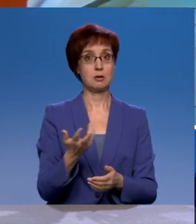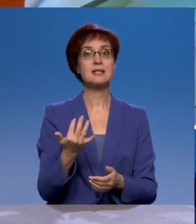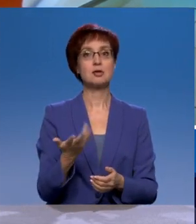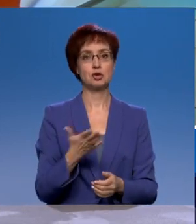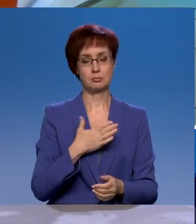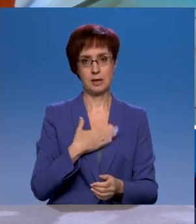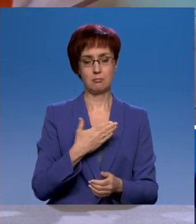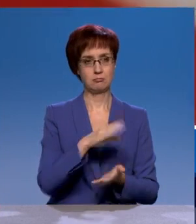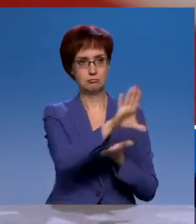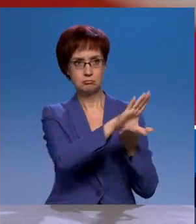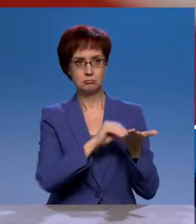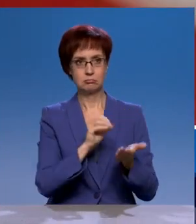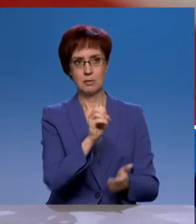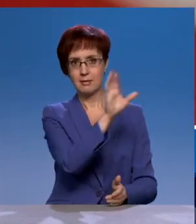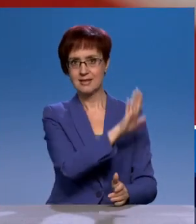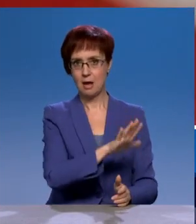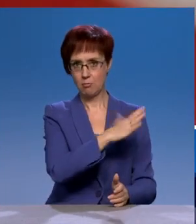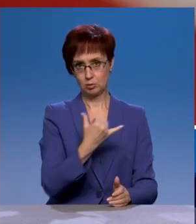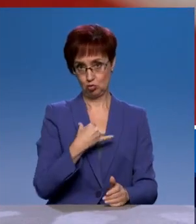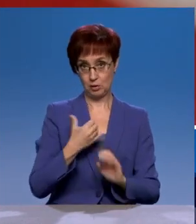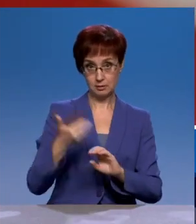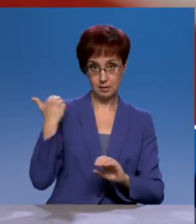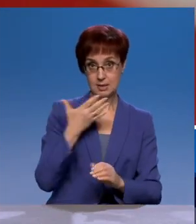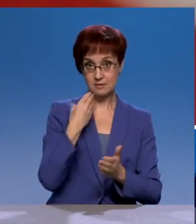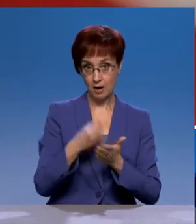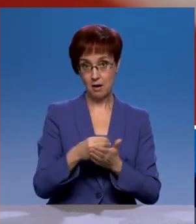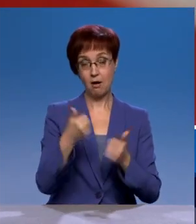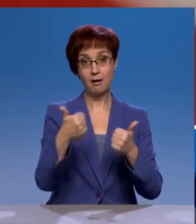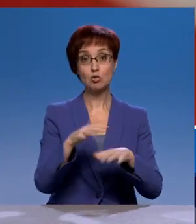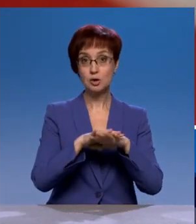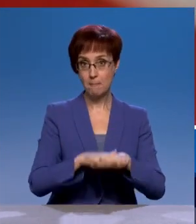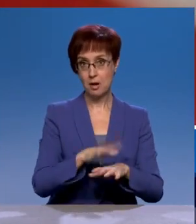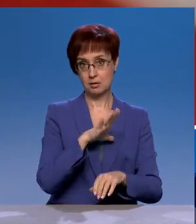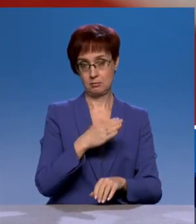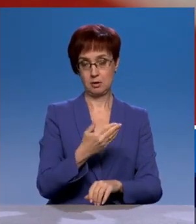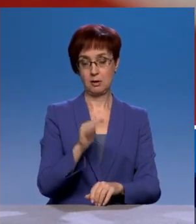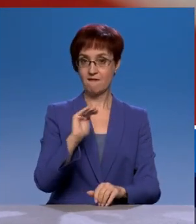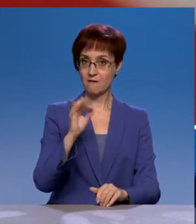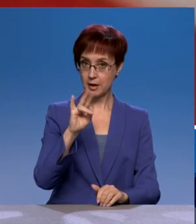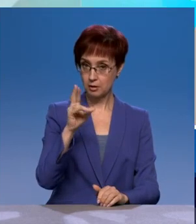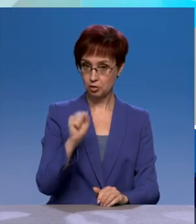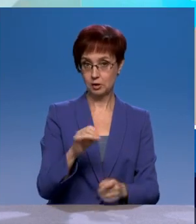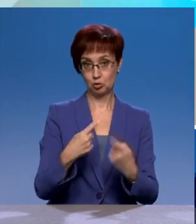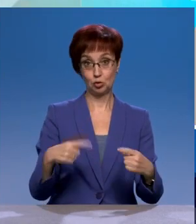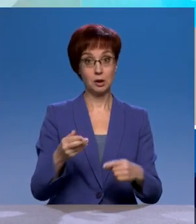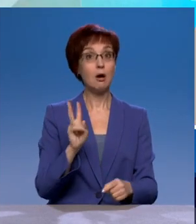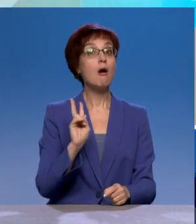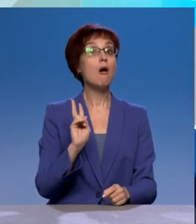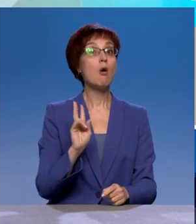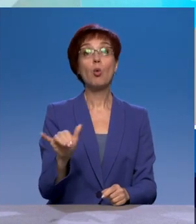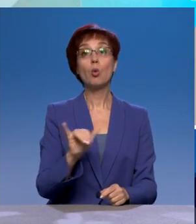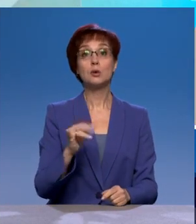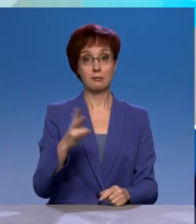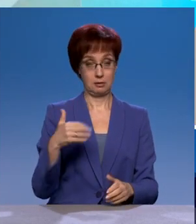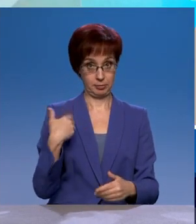Запада, когда у нас была своя хорошая база, с фельдшерами были совсем? Вот кому обращаться? Может быть, надо всем миром